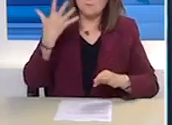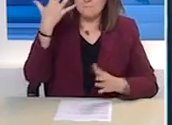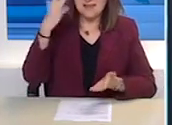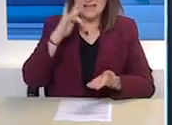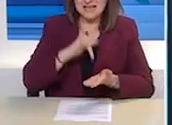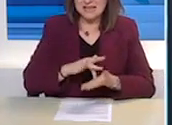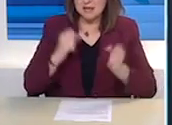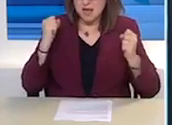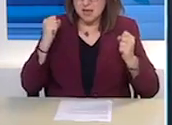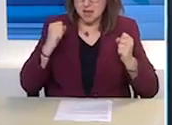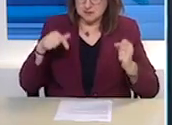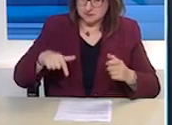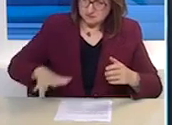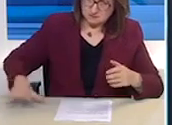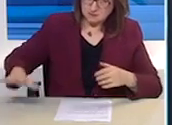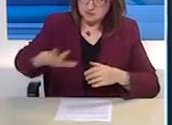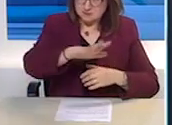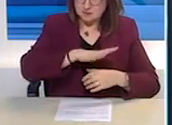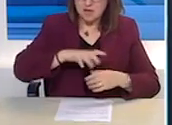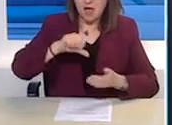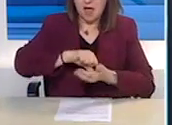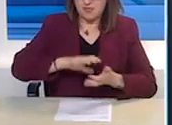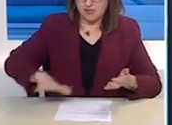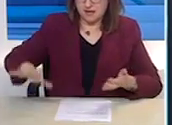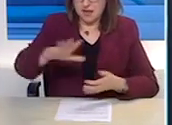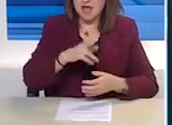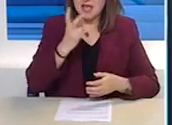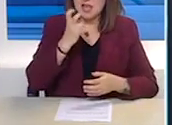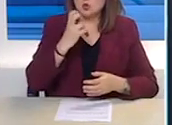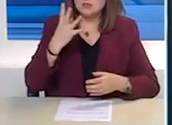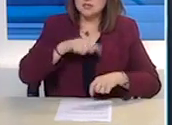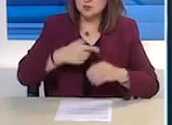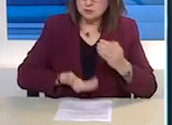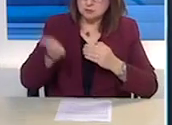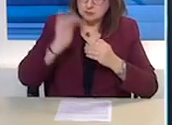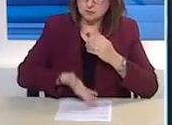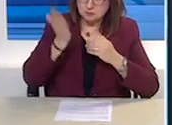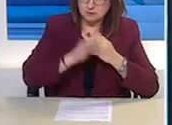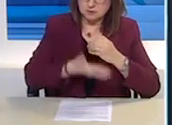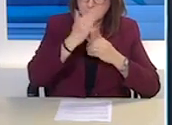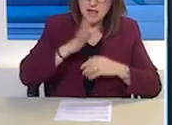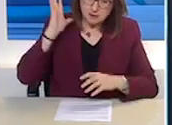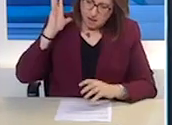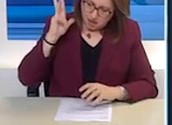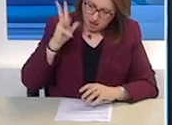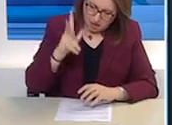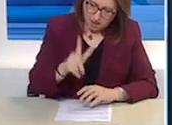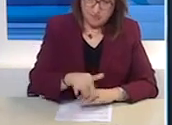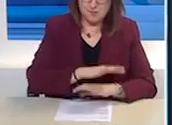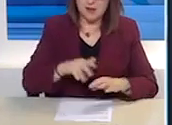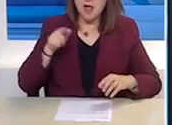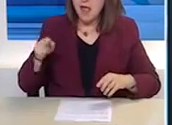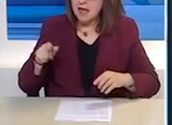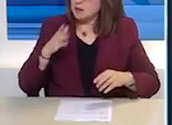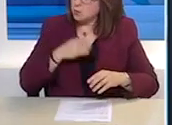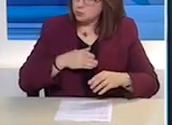Αττική, τα οποία θα λειτουργούν σε 24-ωρη βάση 7 ημέρες την εβδομάδα και στα οποία θα μπορούν να προσέχονται